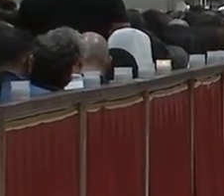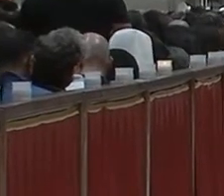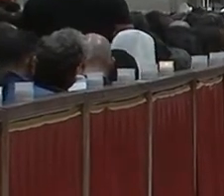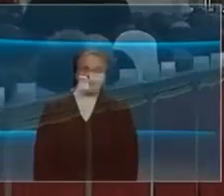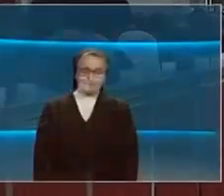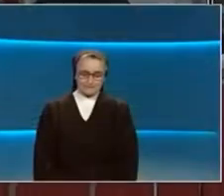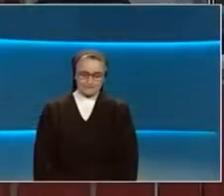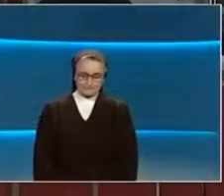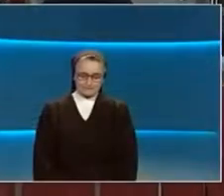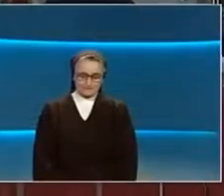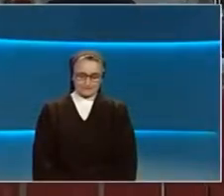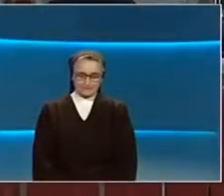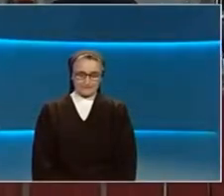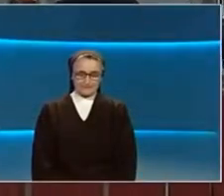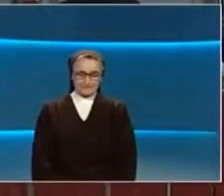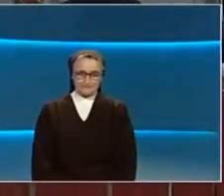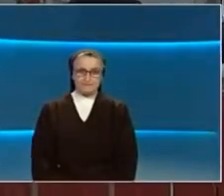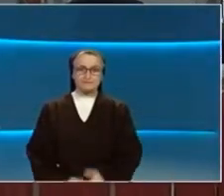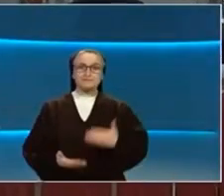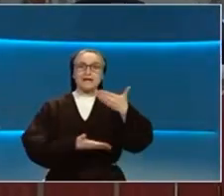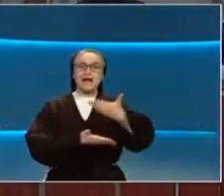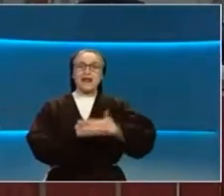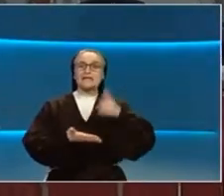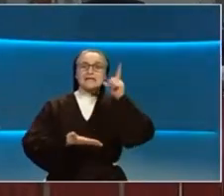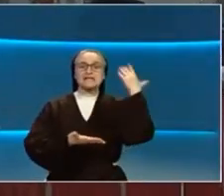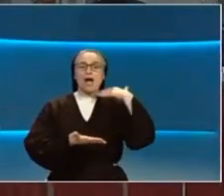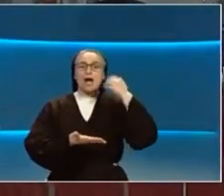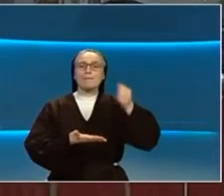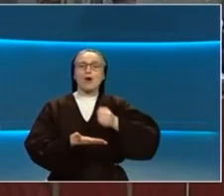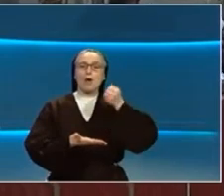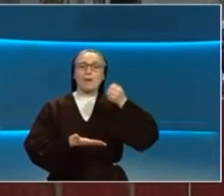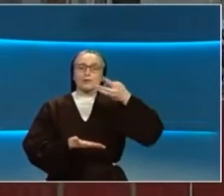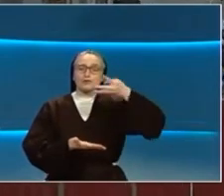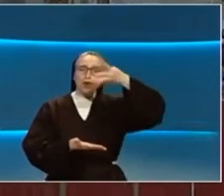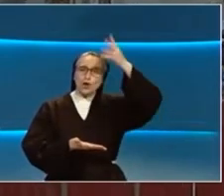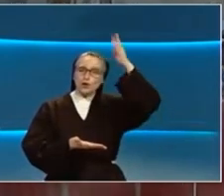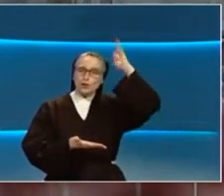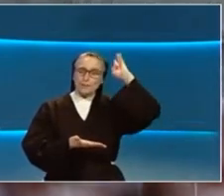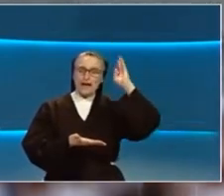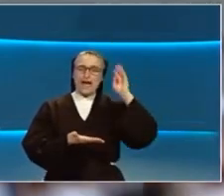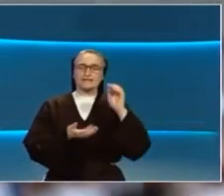Dalla lettera di San Paolo Apostolo ai Romani.